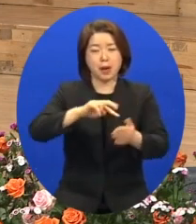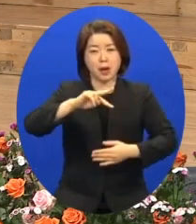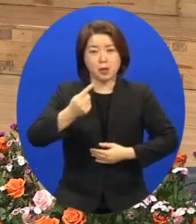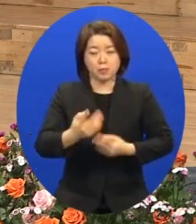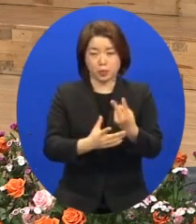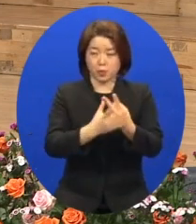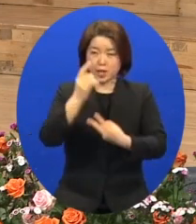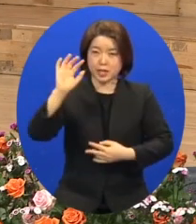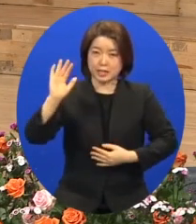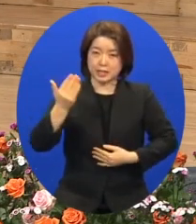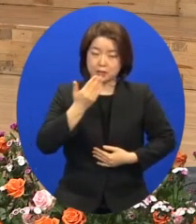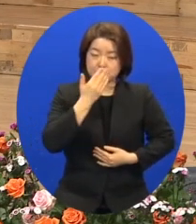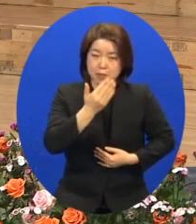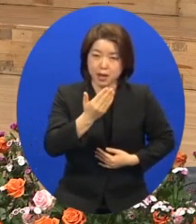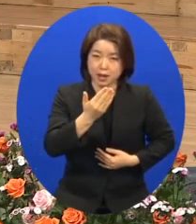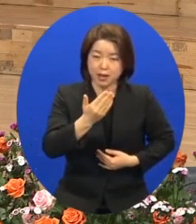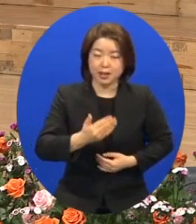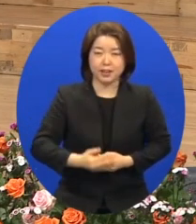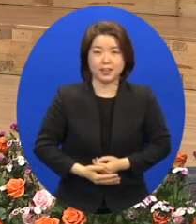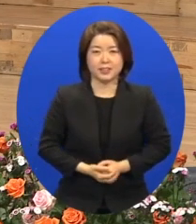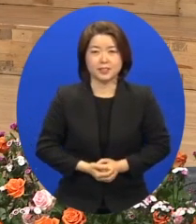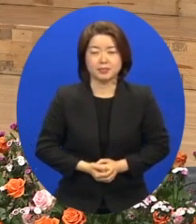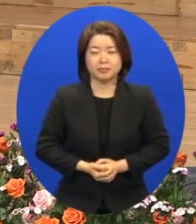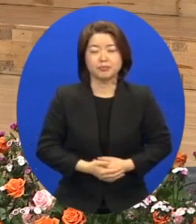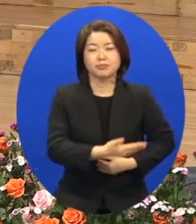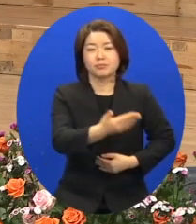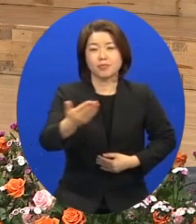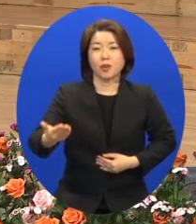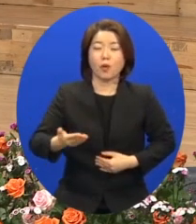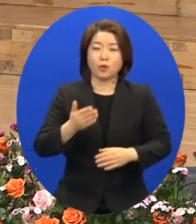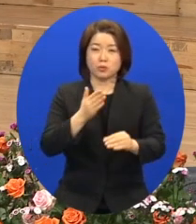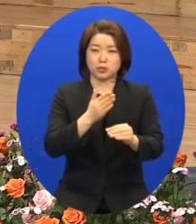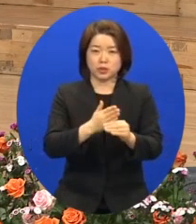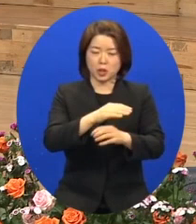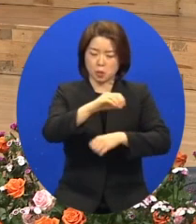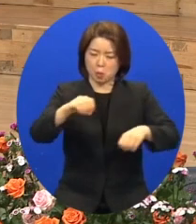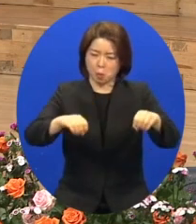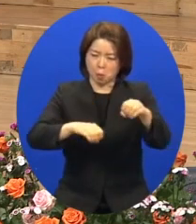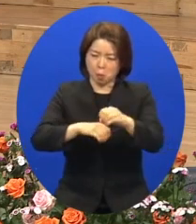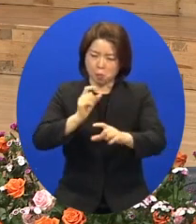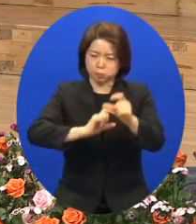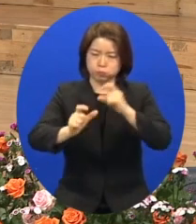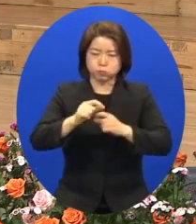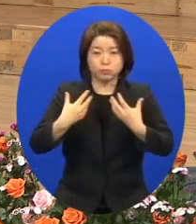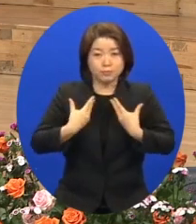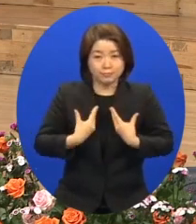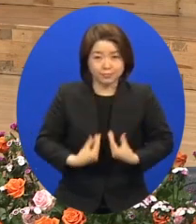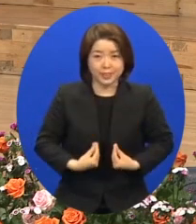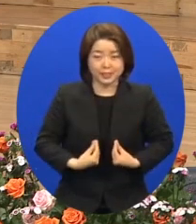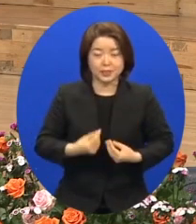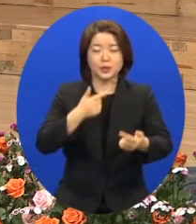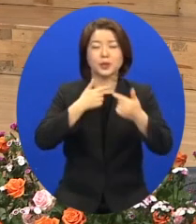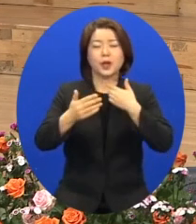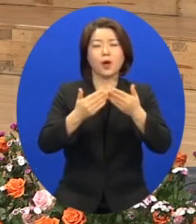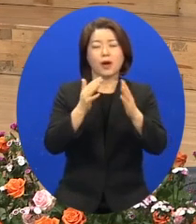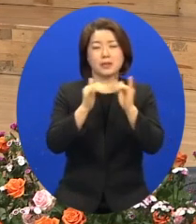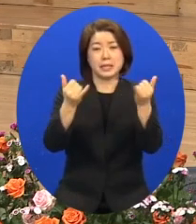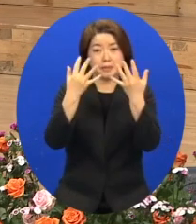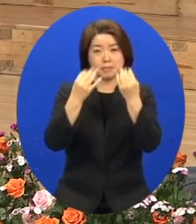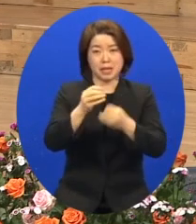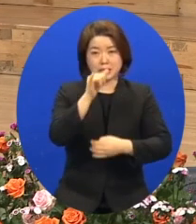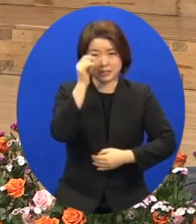자 씁니까 여러분 중에는 오히려 더 좌절 만 경험하신 분들도 있으실